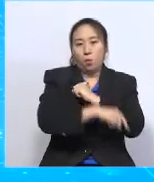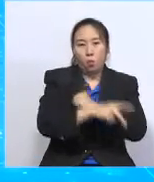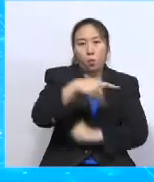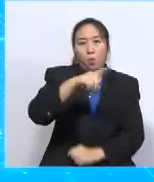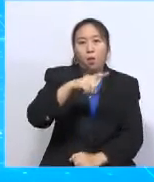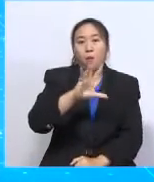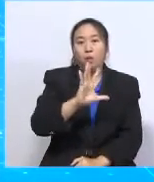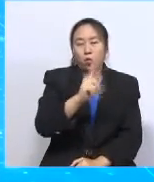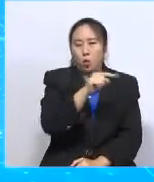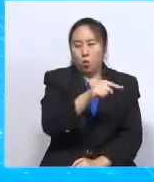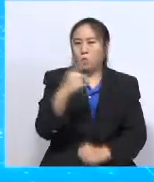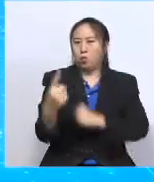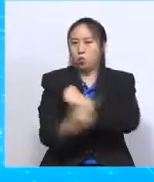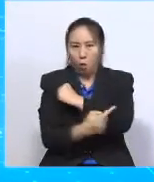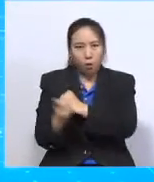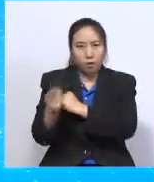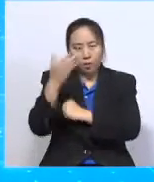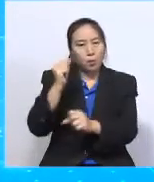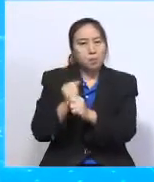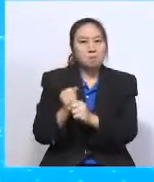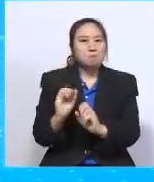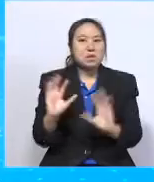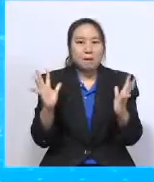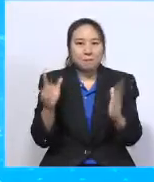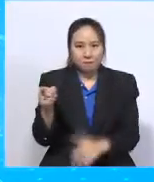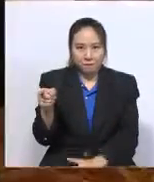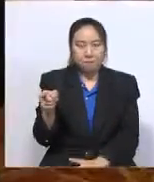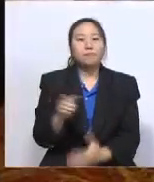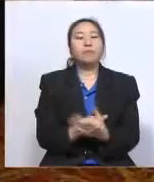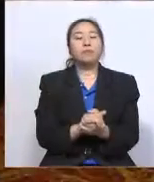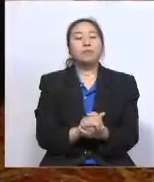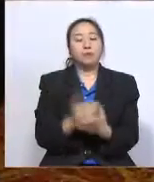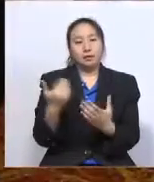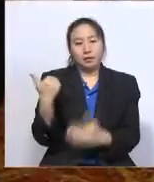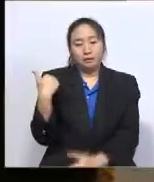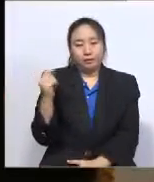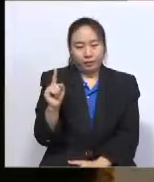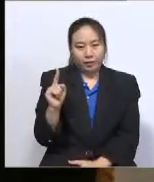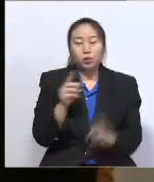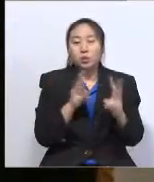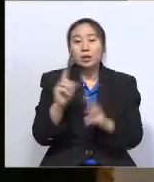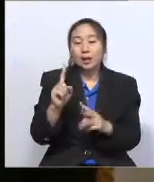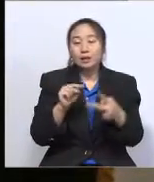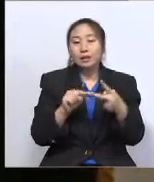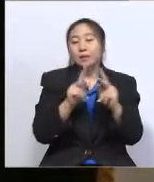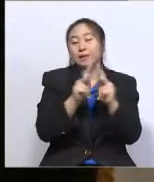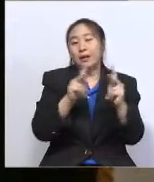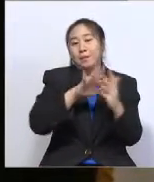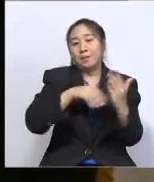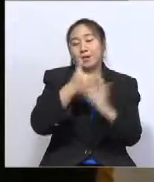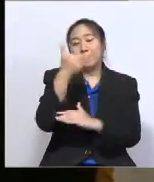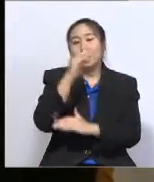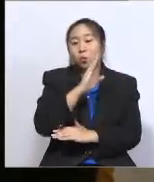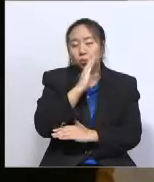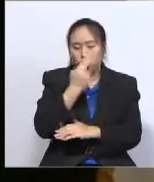ชาติพิจารณาโทษฐานละเว้นการปฏิบัติหน้าที่ได้นะคะแล้วก็อีกหนึ่งแนวทางก็คือคณะกรรมการยุทธศาสตร์ชาติหากพ